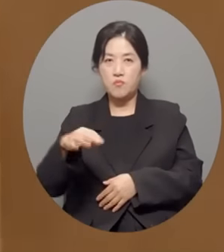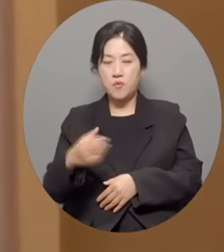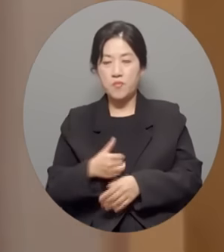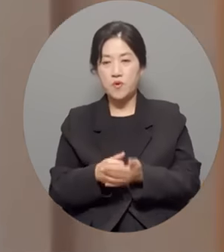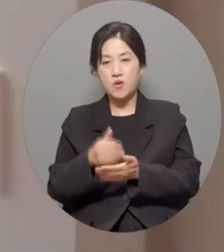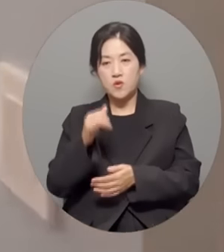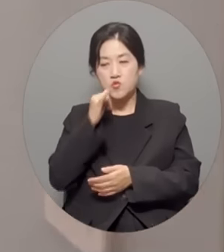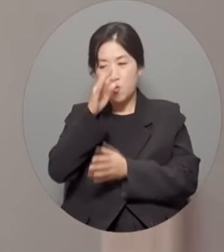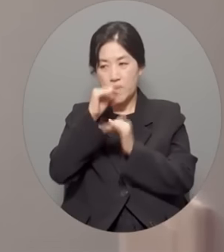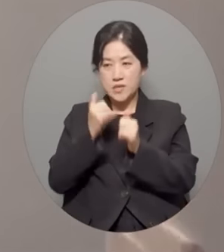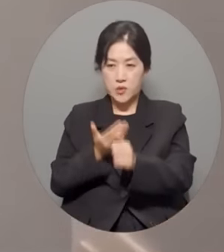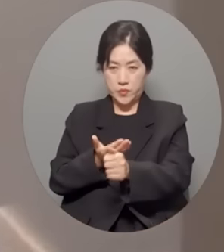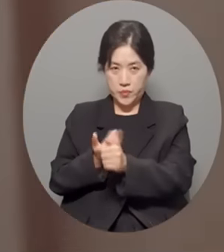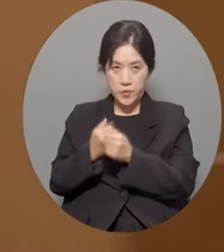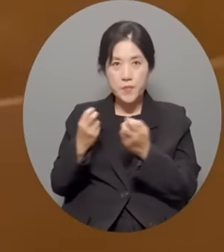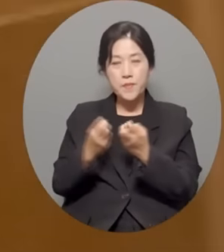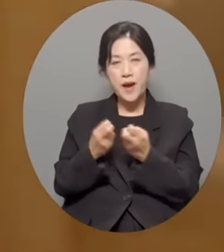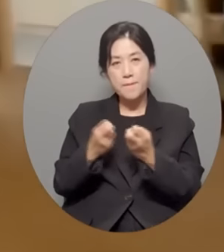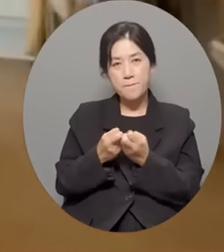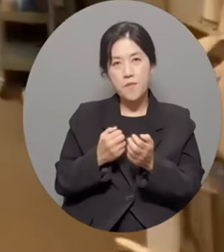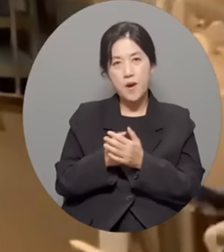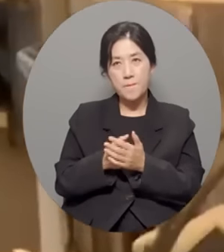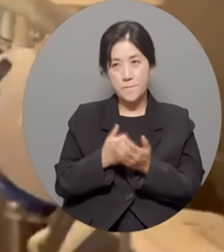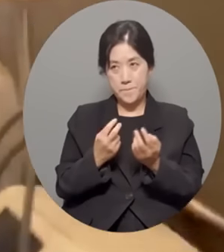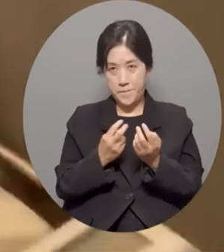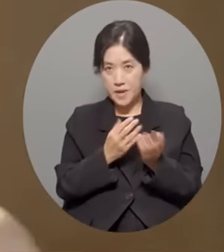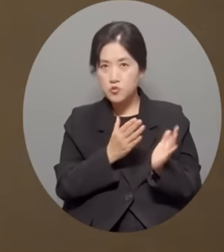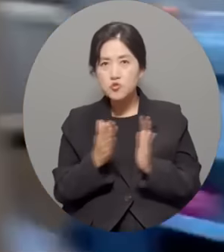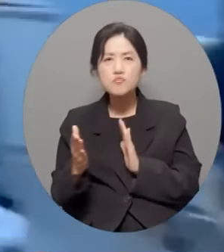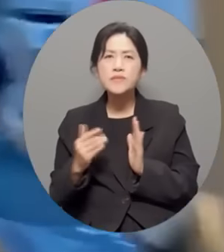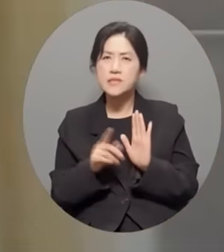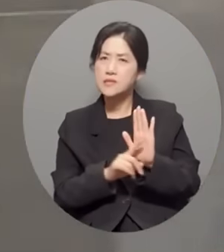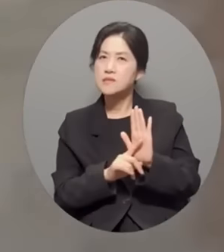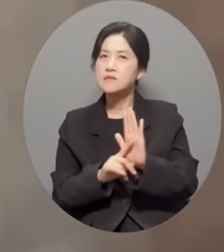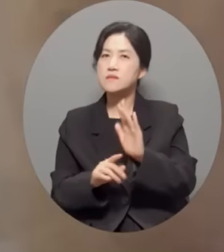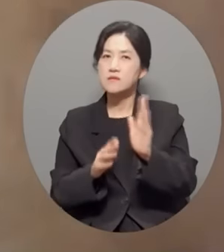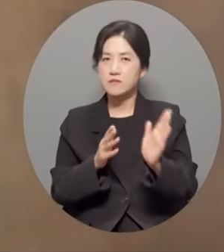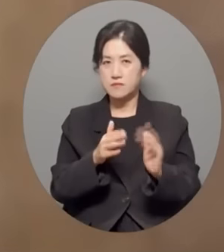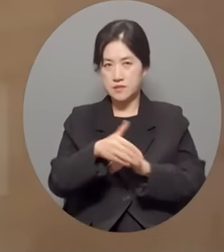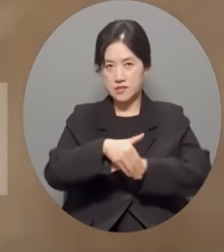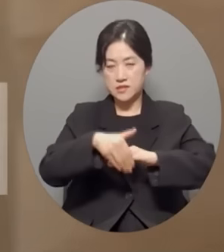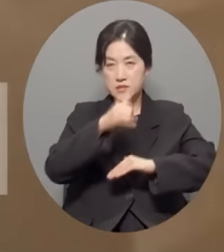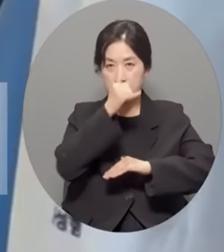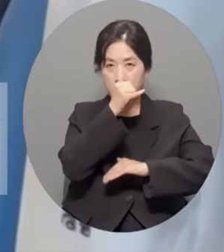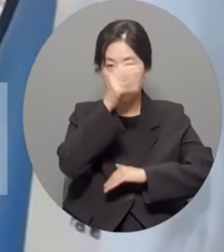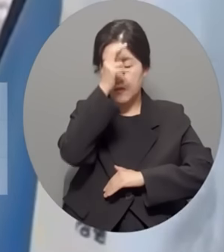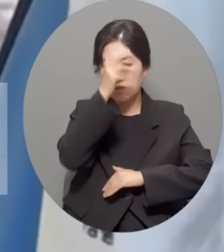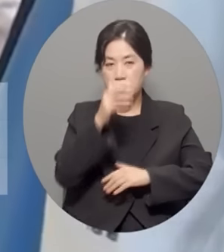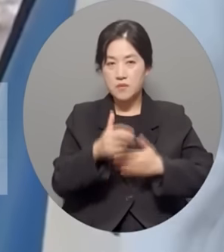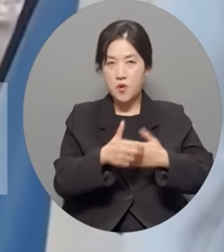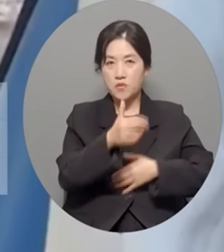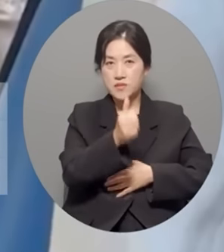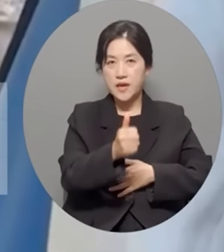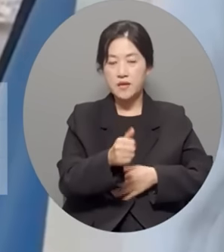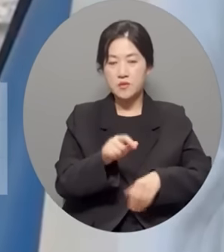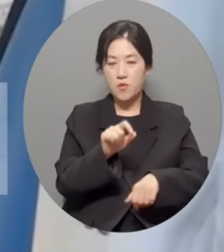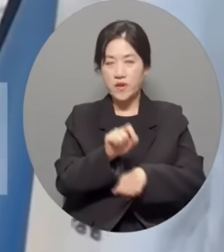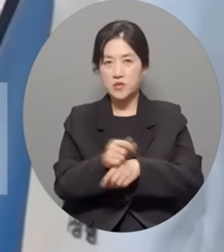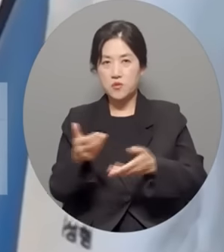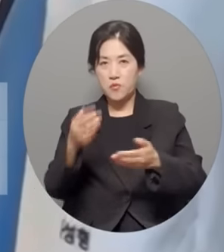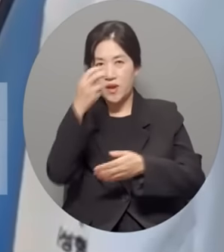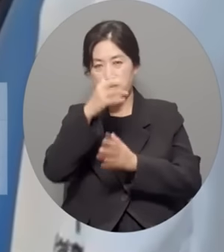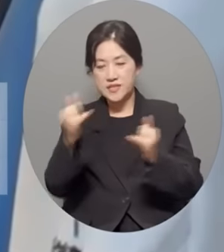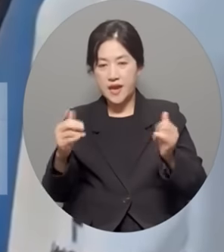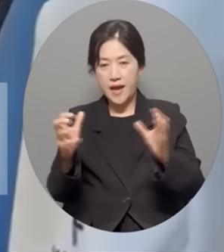환자들을 유인하기 위한 성형 상품도 기획했던 걸로 드러났습니다 경찰은 원장과 행정 관리자를 비롯해